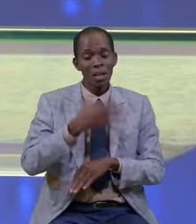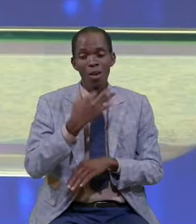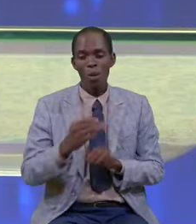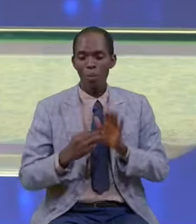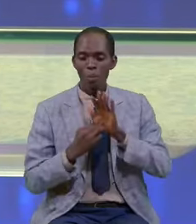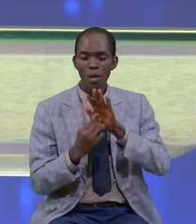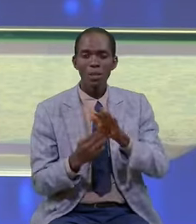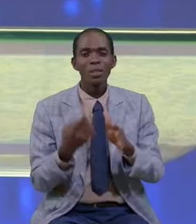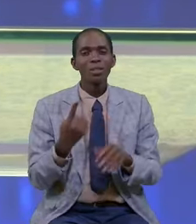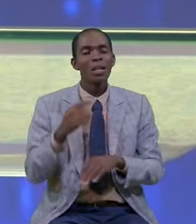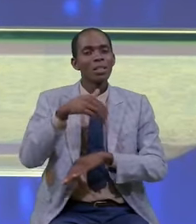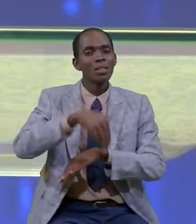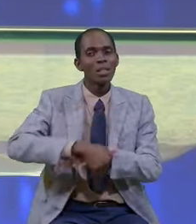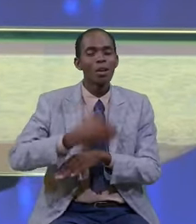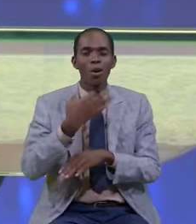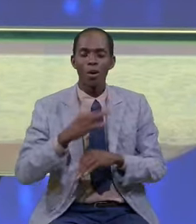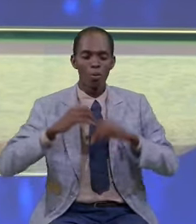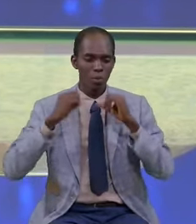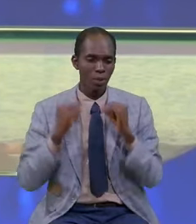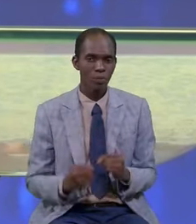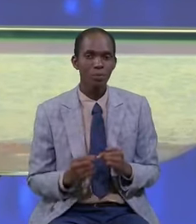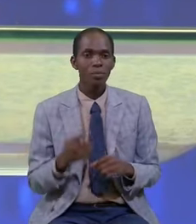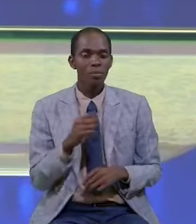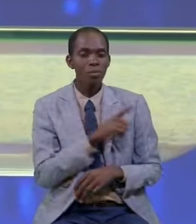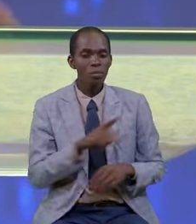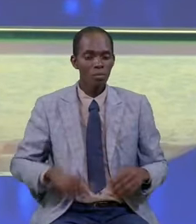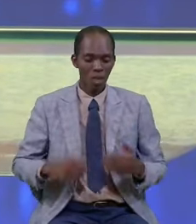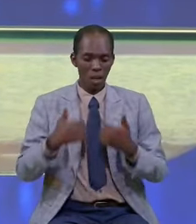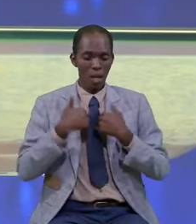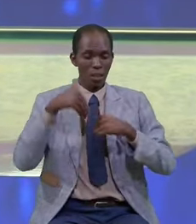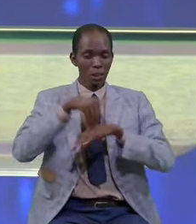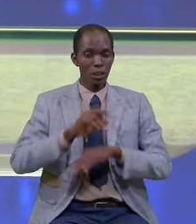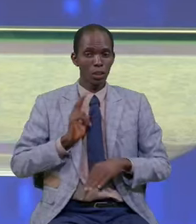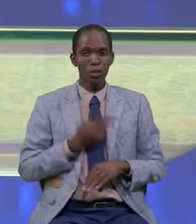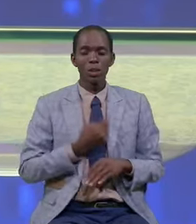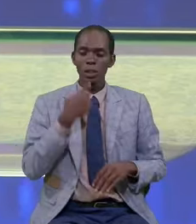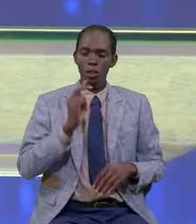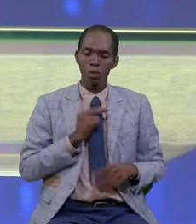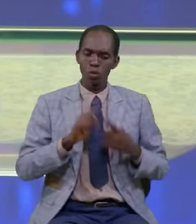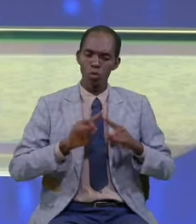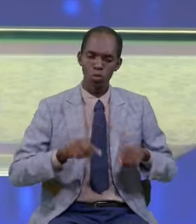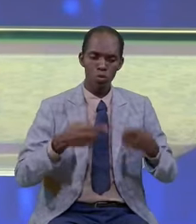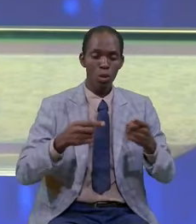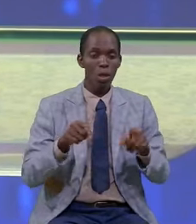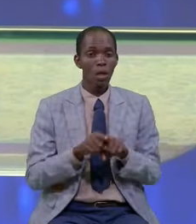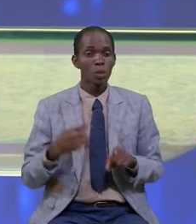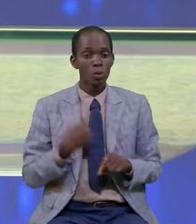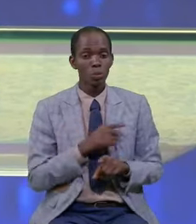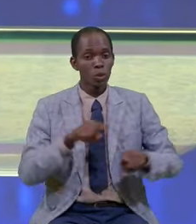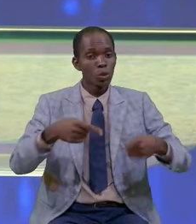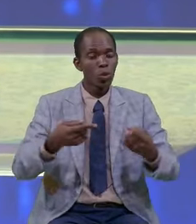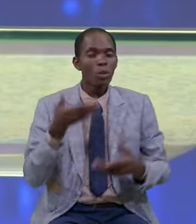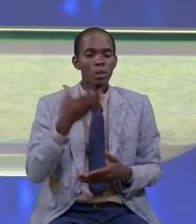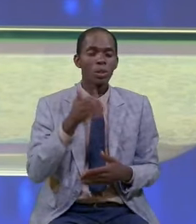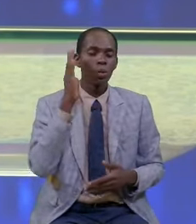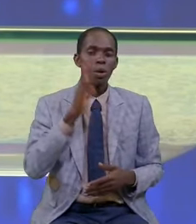manifestation, la soirée de puissance, le Seigneur nous a envoyé et il a dit, allez, quand vous allez, il y aura